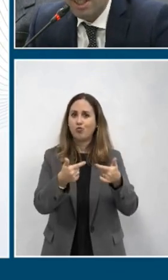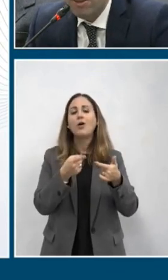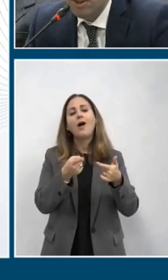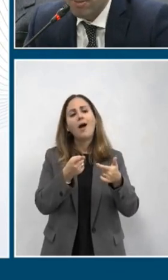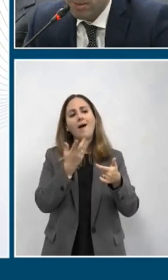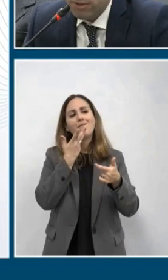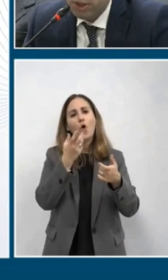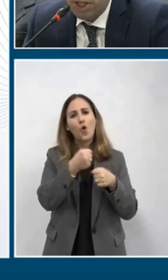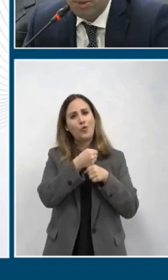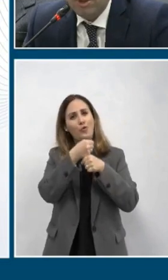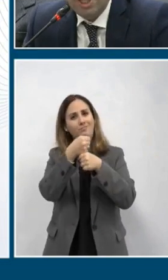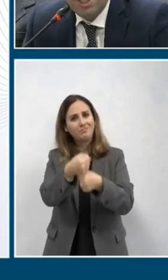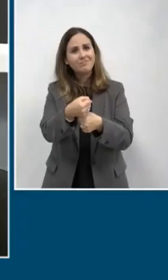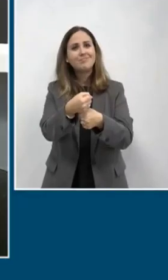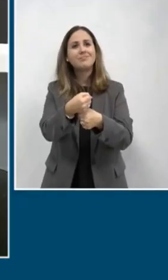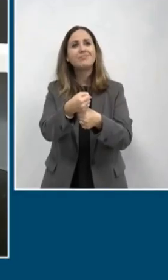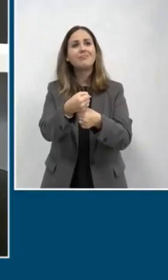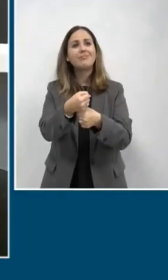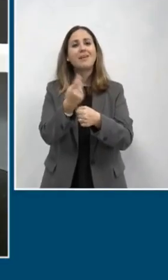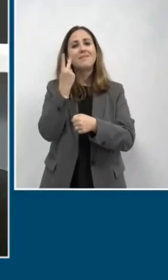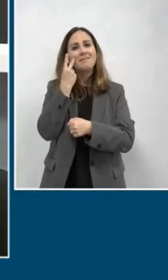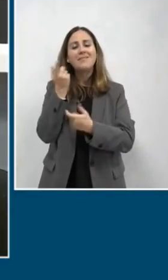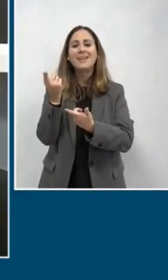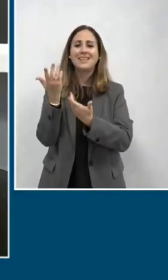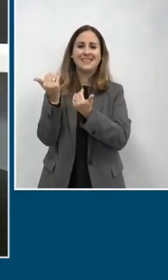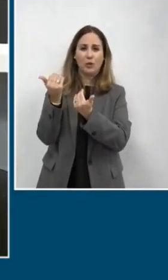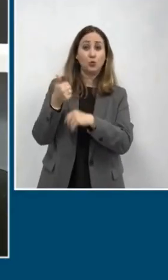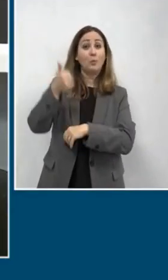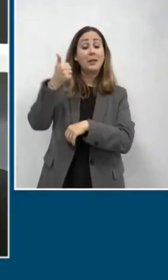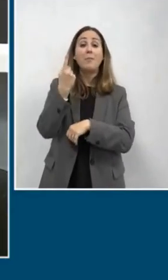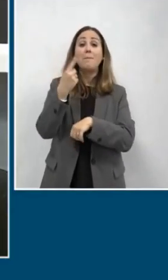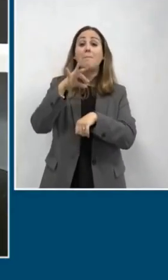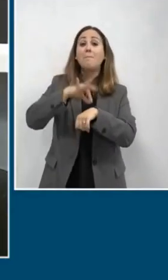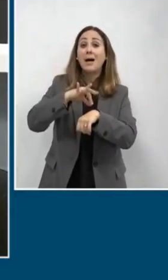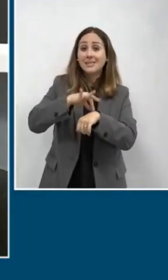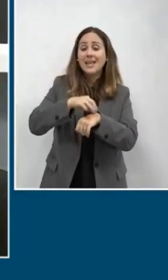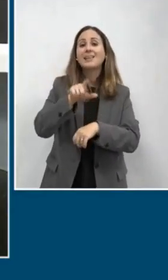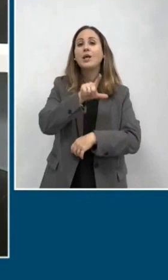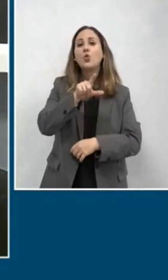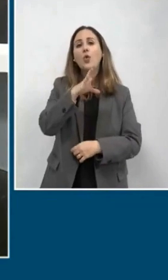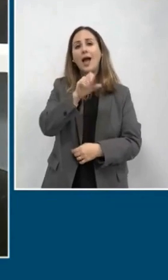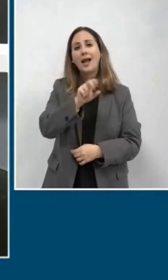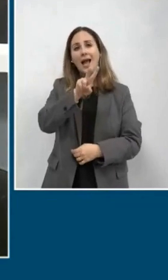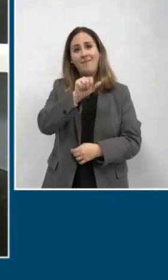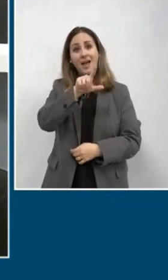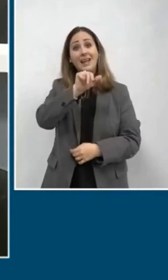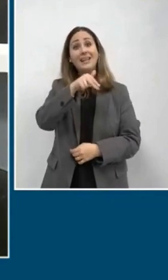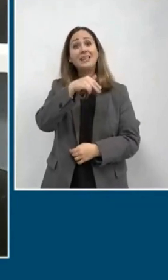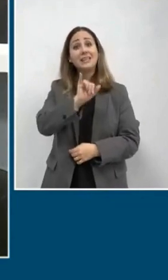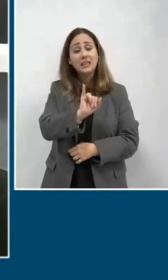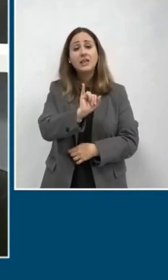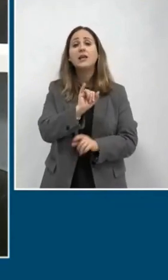voce ci facciamo ci facciamo salutare prima da un paziente Luca cavallini che è